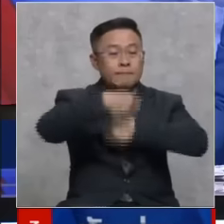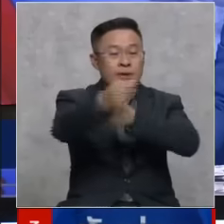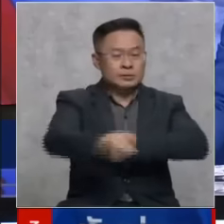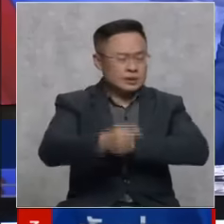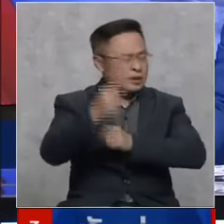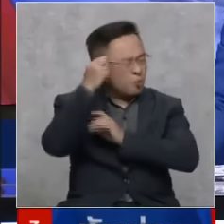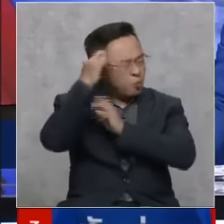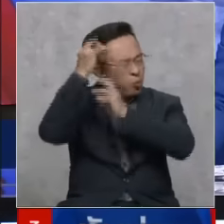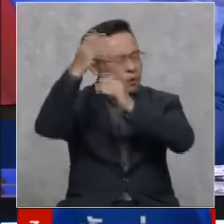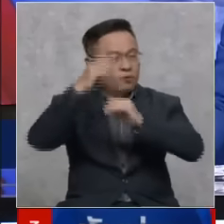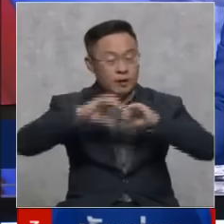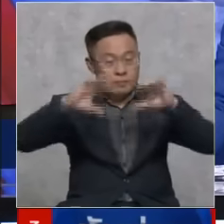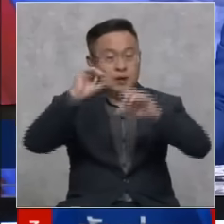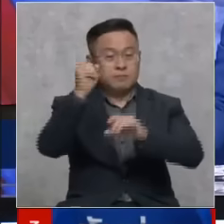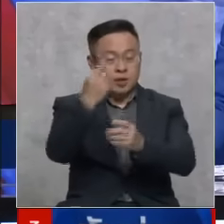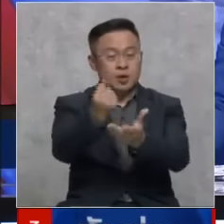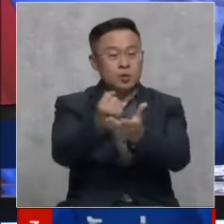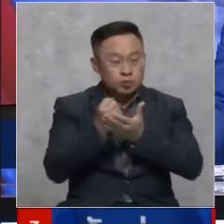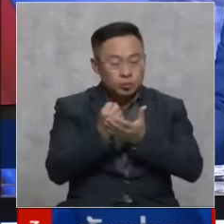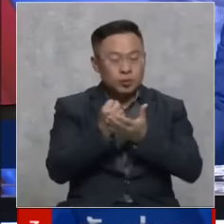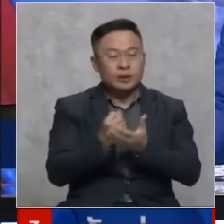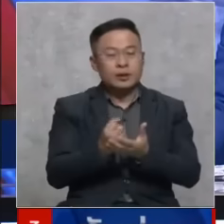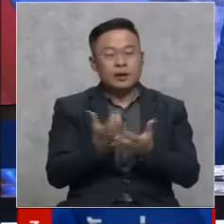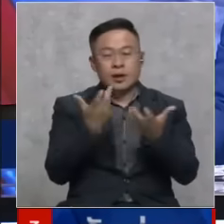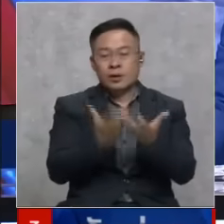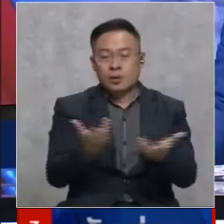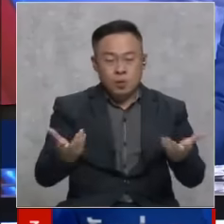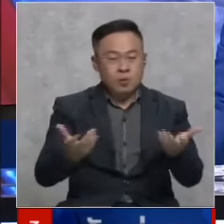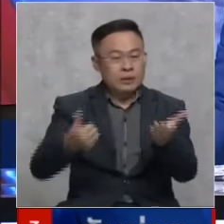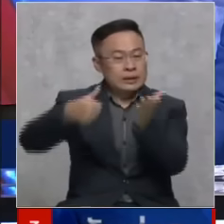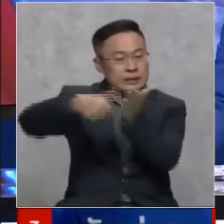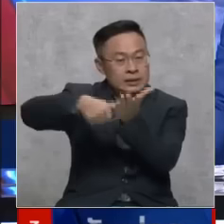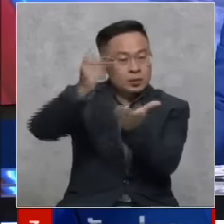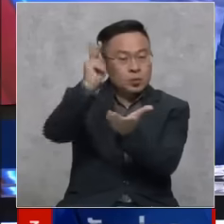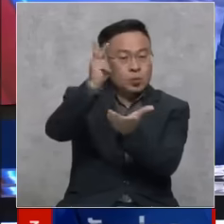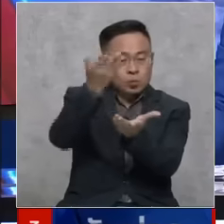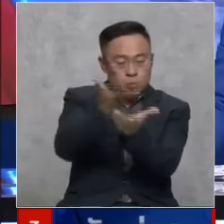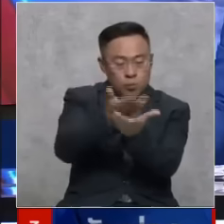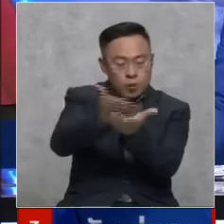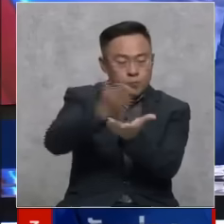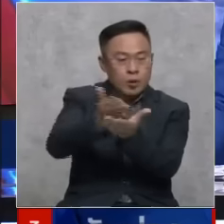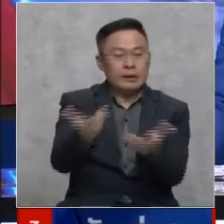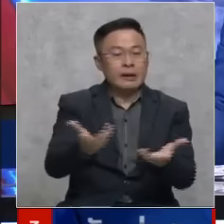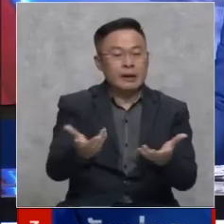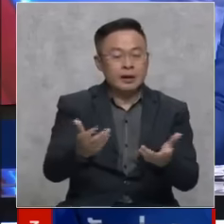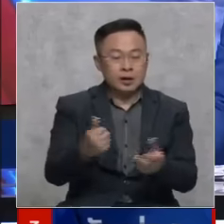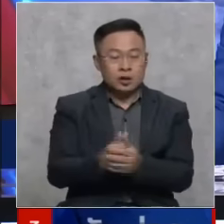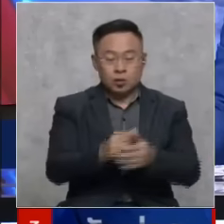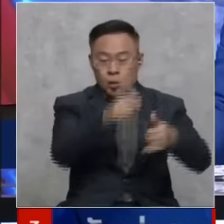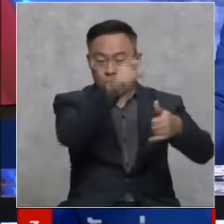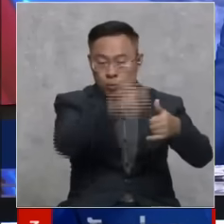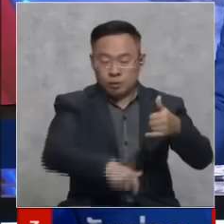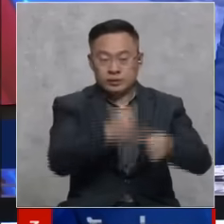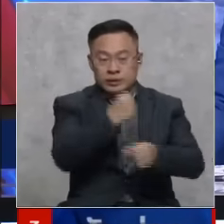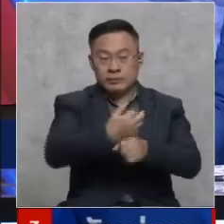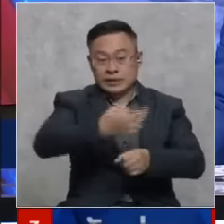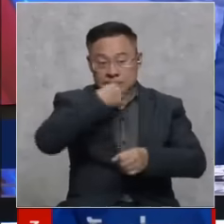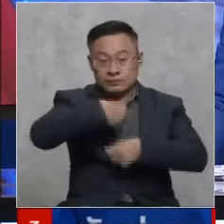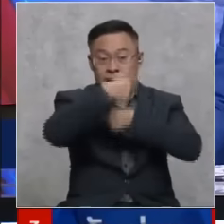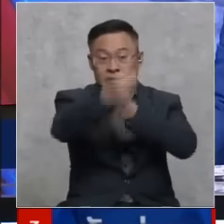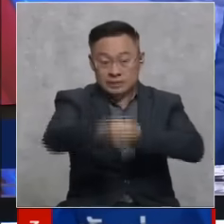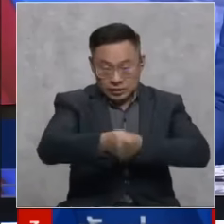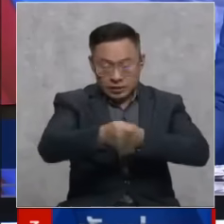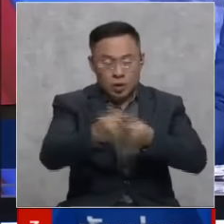ะคุณผู้ชมรู้ไหมคะว่าบรรดาพี่น้องเกษตรกรเนี่ยเขาเป็นหนี้เฉลี่ยสูงถึง 450,000 บาทต่อครัวเรือนเลยนะค